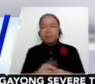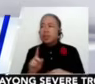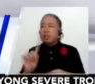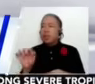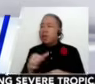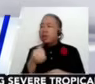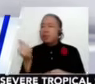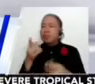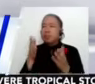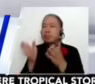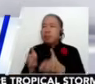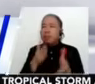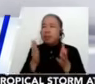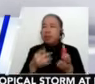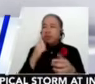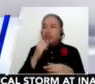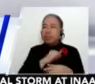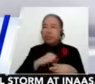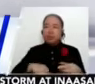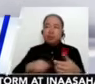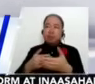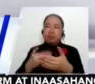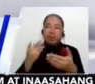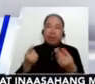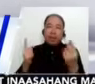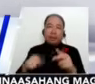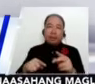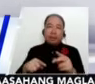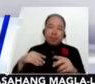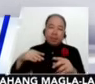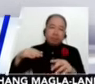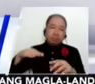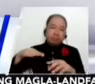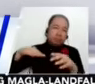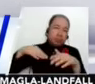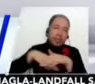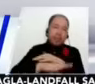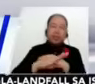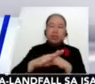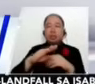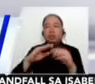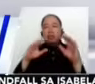dyan sa Isabela bago yung inaasahang landfall ng Bagyong Christine yung gabi?